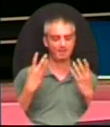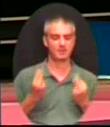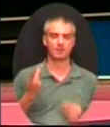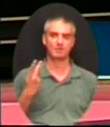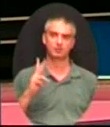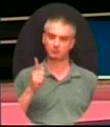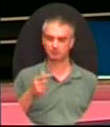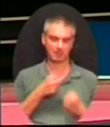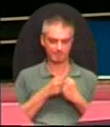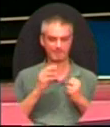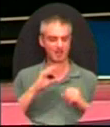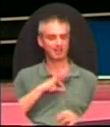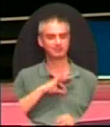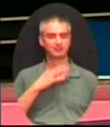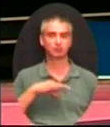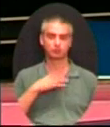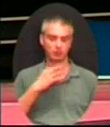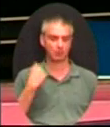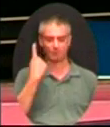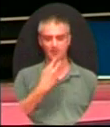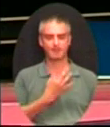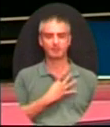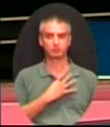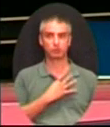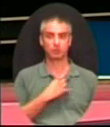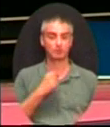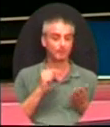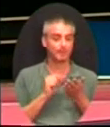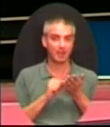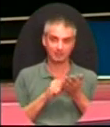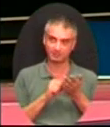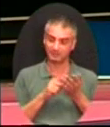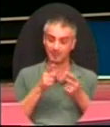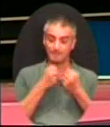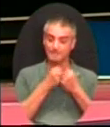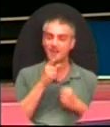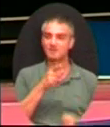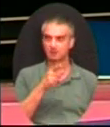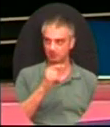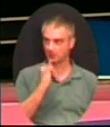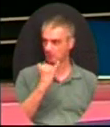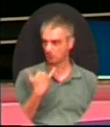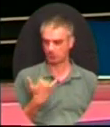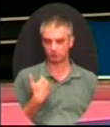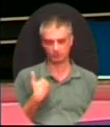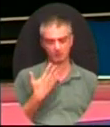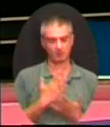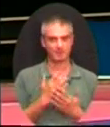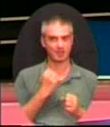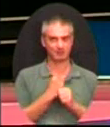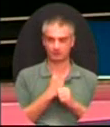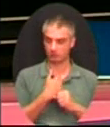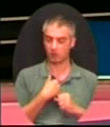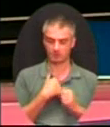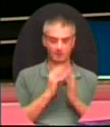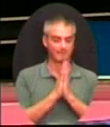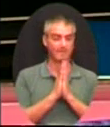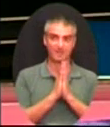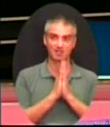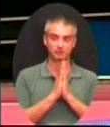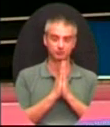יותר. זה מאבק על הצביון שלנו ועל הפנים שלנו. ולכן את המאבק הזה, אמנם עכשיו אנחנו העברנו, באמת אני קוראת